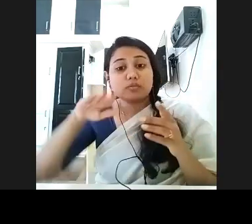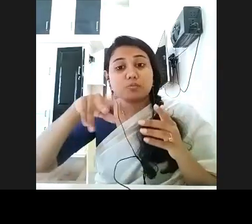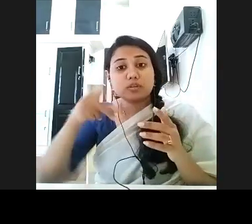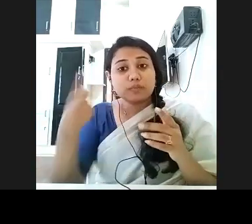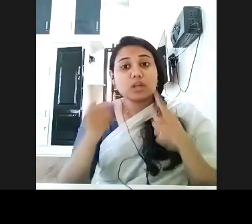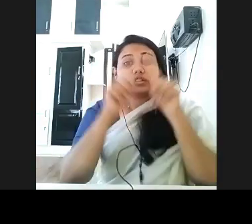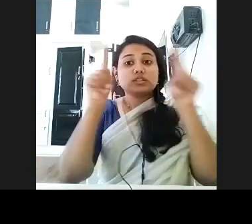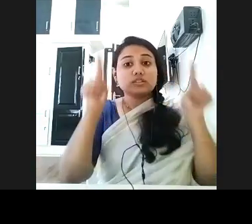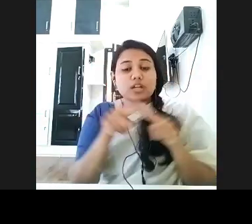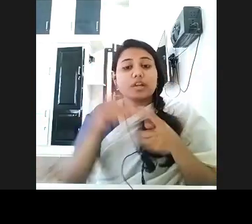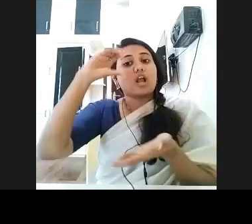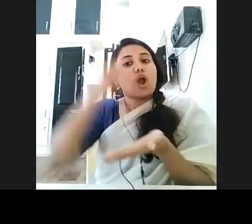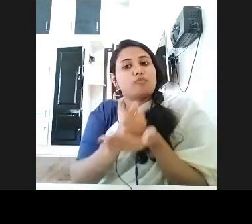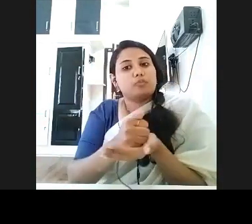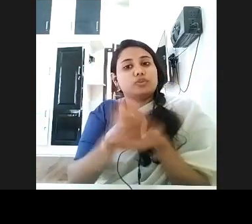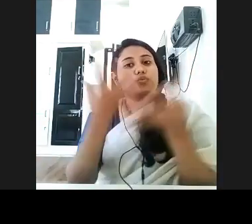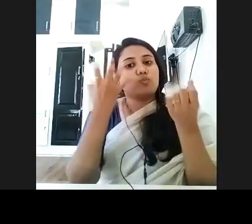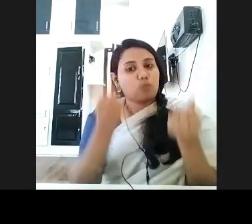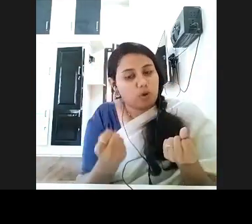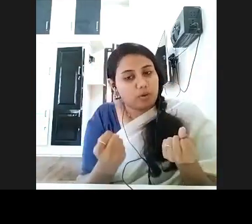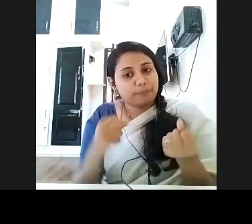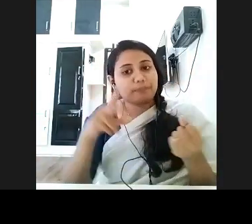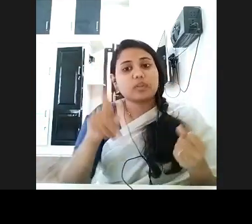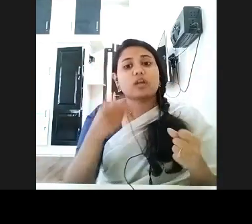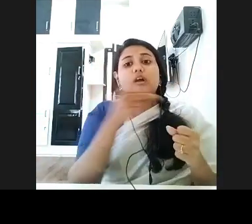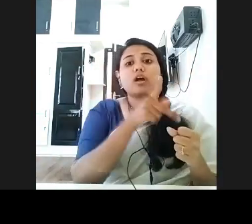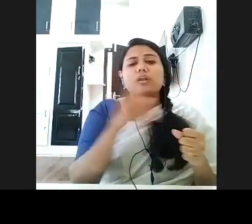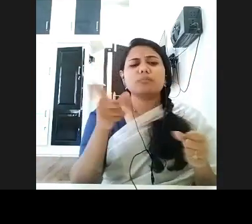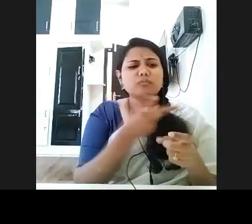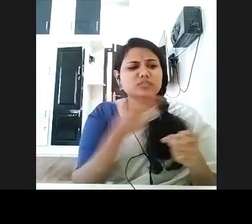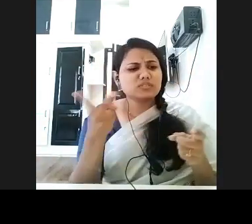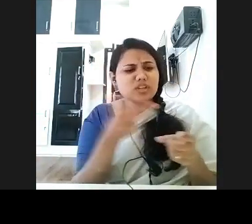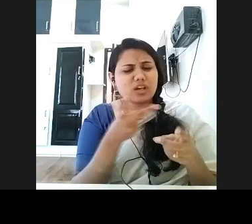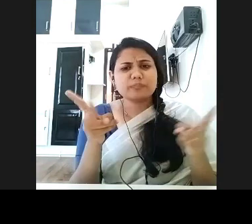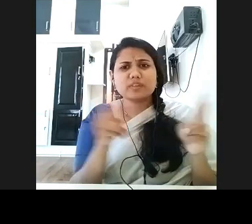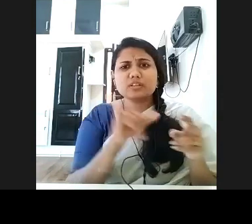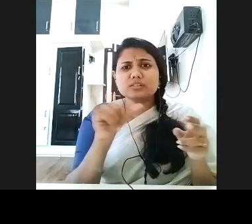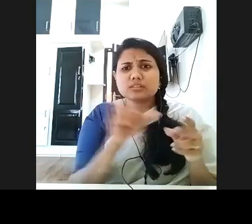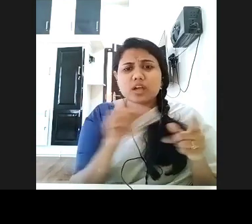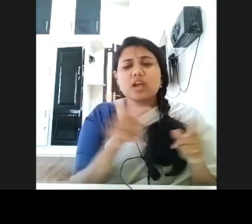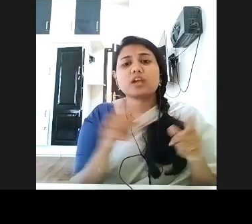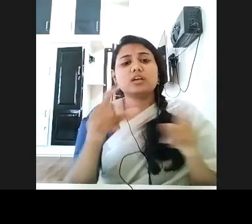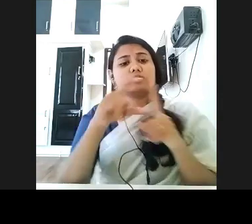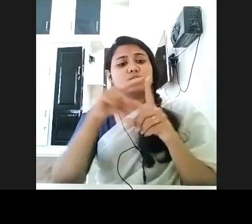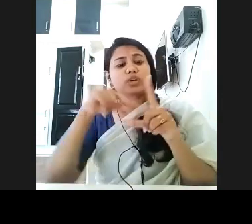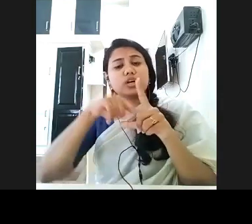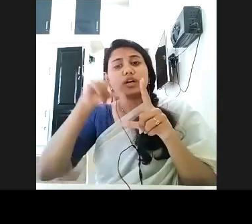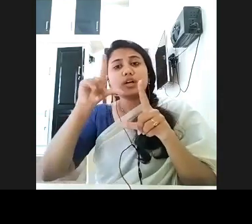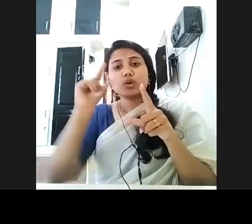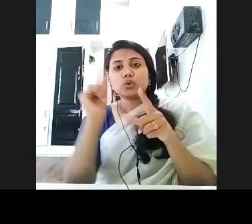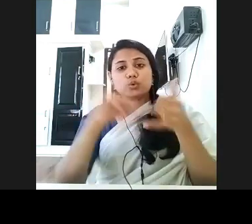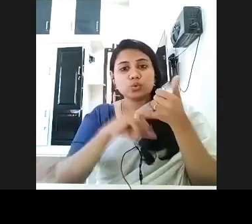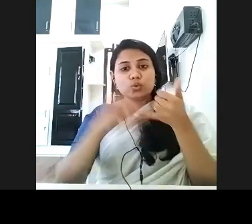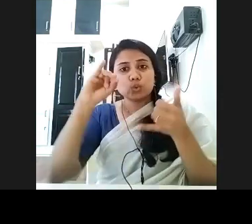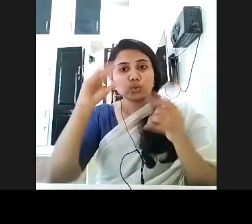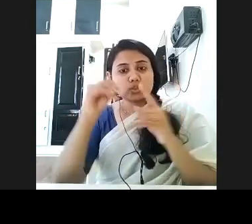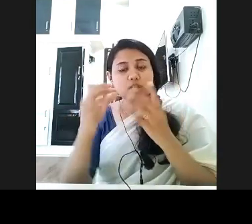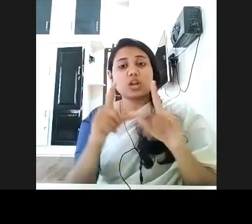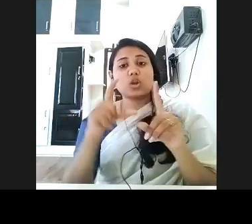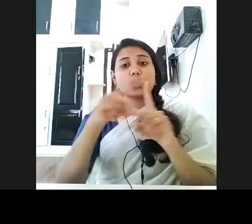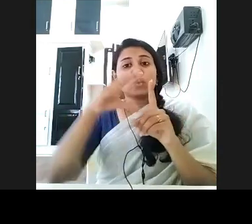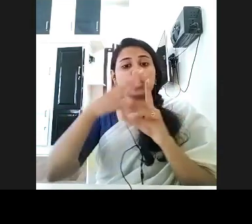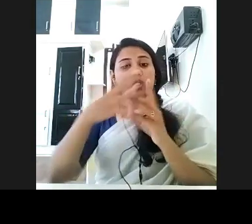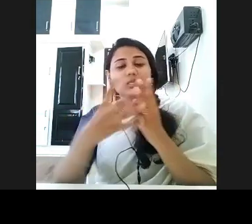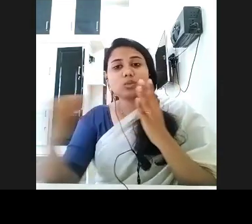വരും. സോ ദേ ഹാവ് ഡൺ കോമൺ ആയിട്ടുള്ള ജനറ്റിക് ജീനിന്റെ ഡിലീഷനും ഡ്യൂപ്ലിക്കേഷനും ഒക്കെയാണ് അവർ അവിടുന്ന് ഗംഗാറാമിന് ചെക്ക്